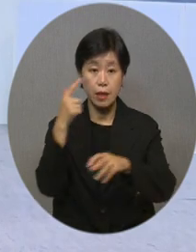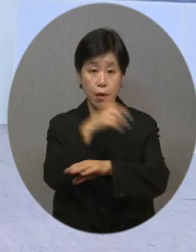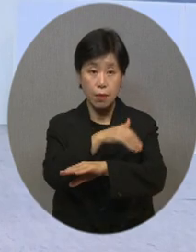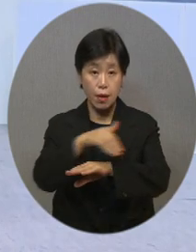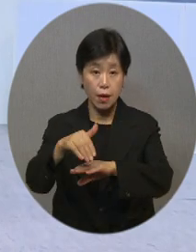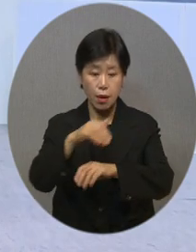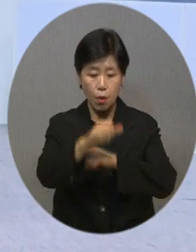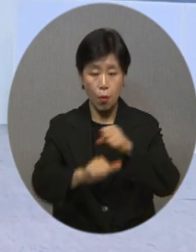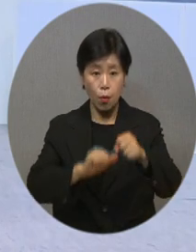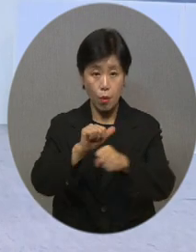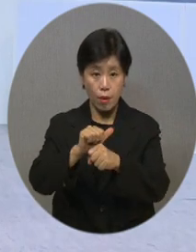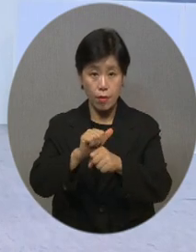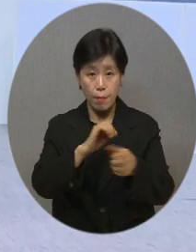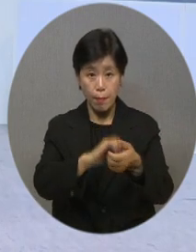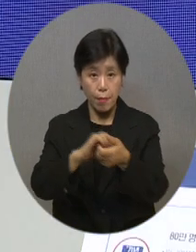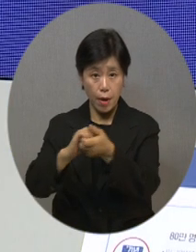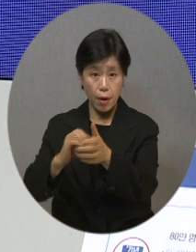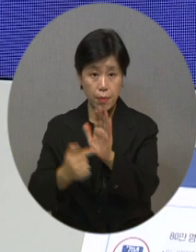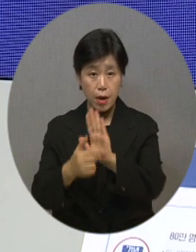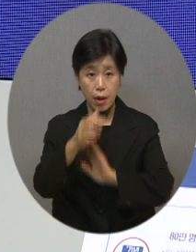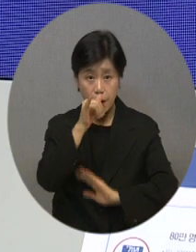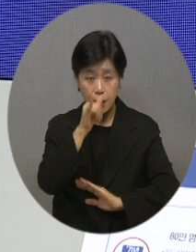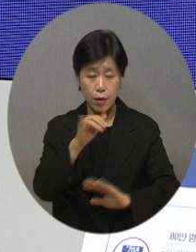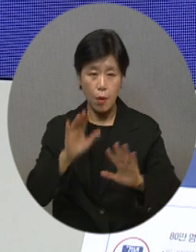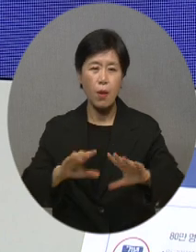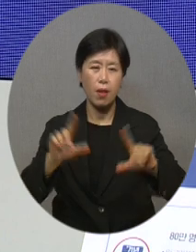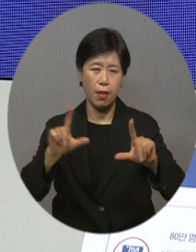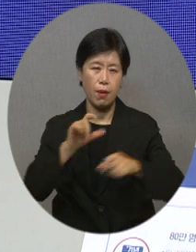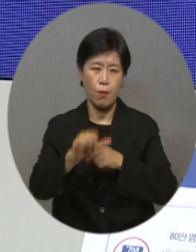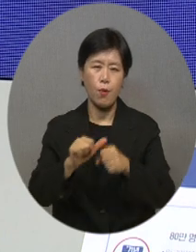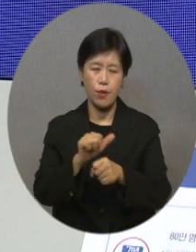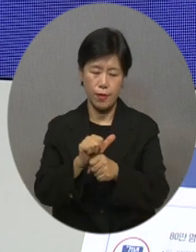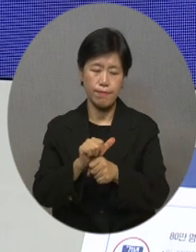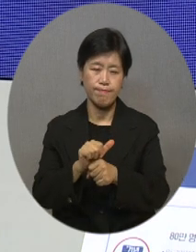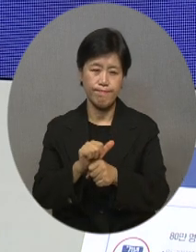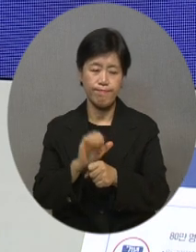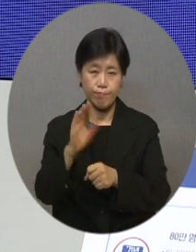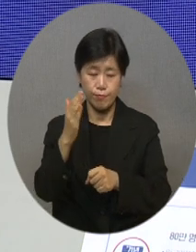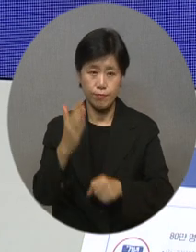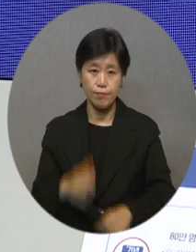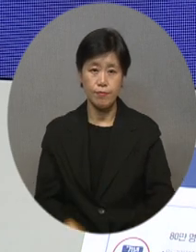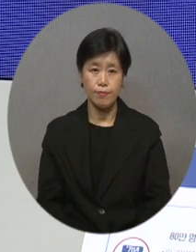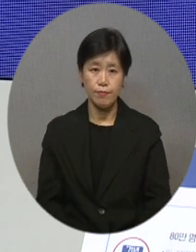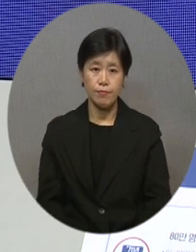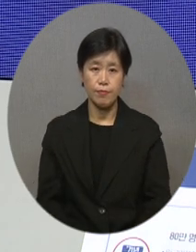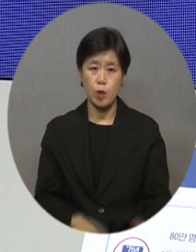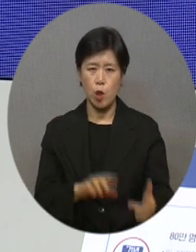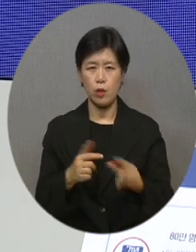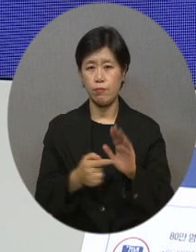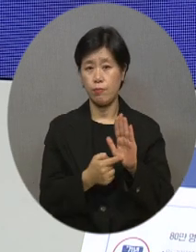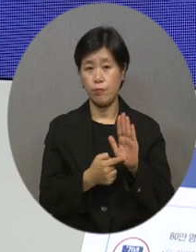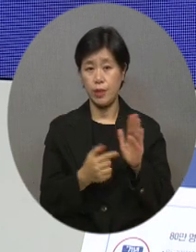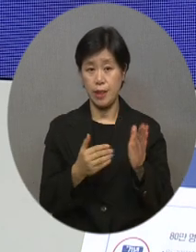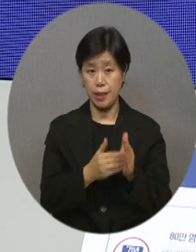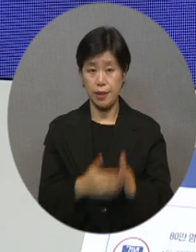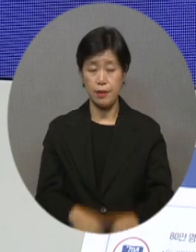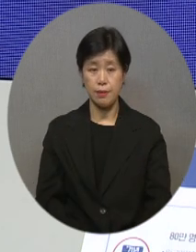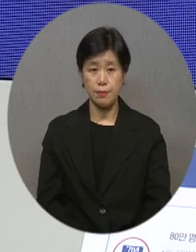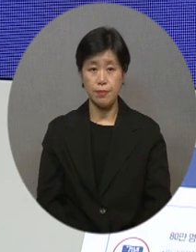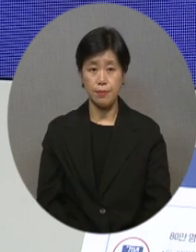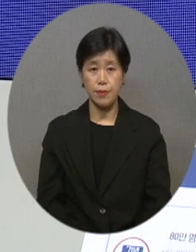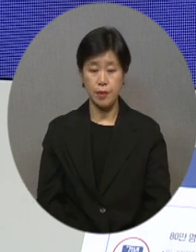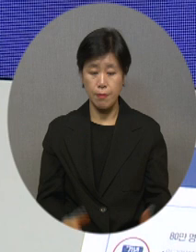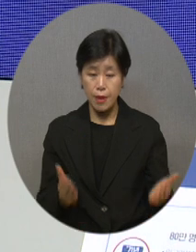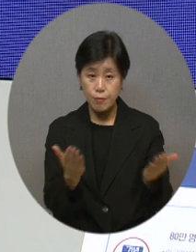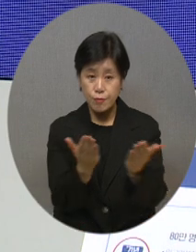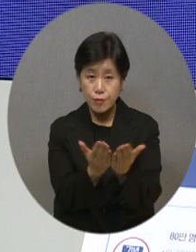5년에 한 번씩 저희가 발표를 하고 예. 있고요. 금년이 마침 5년 되는 5년. 해가 됐습니다. 그래서 여러 가지를 제가 발표를 했는데요. 큰 틀에서는